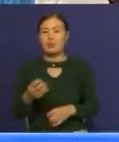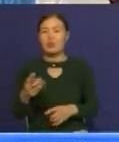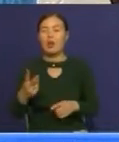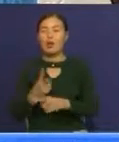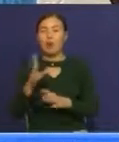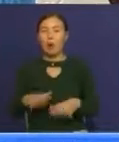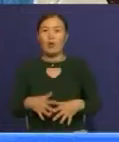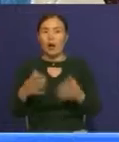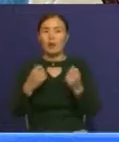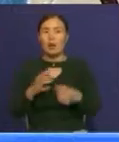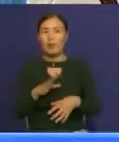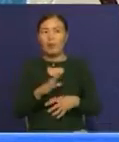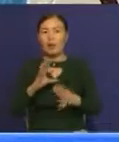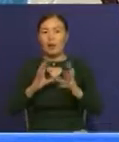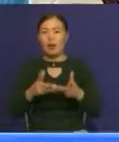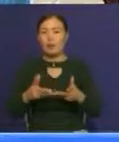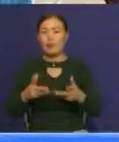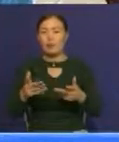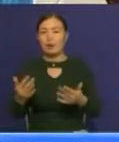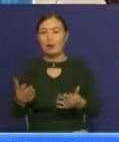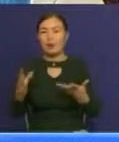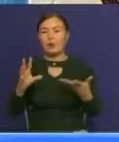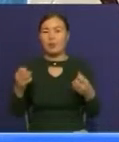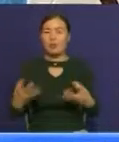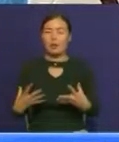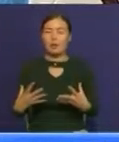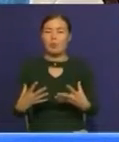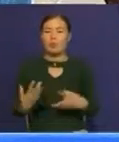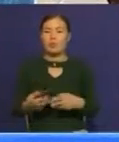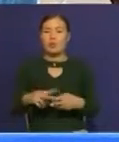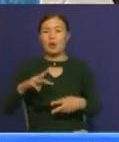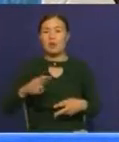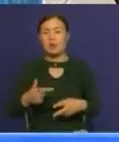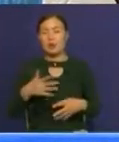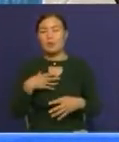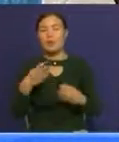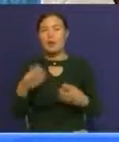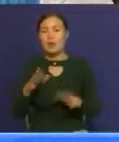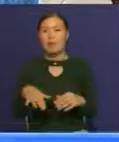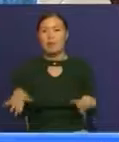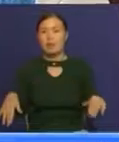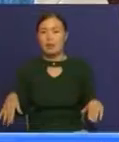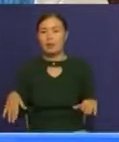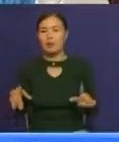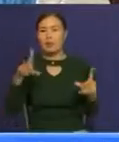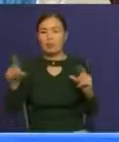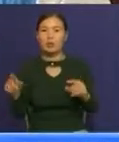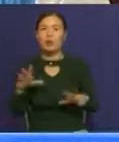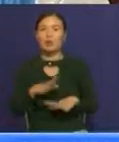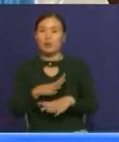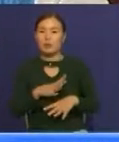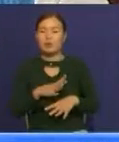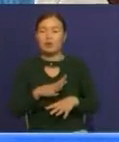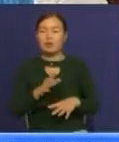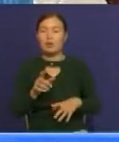екінші орын алып, әлем чемпионы болдым. Жалпы осы Маңғыстаудан бізде тағы да балдар барды.